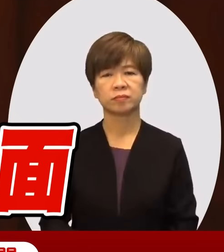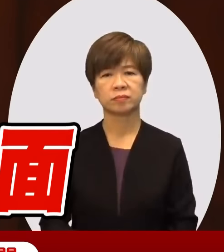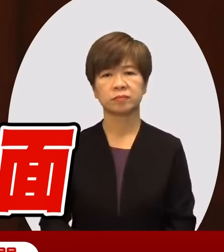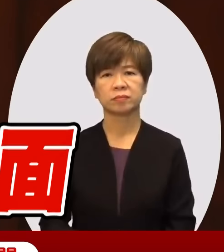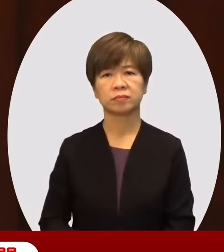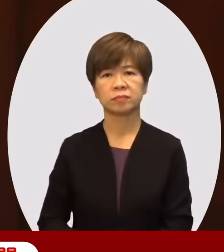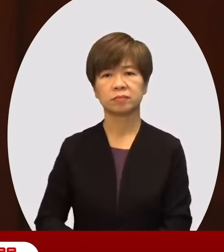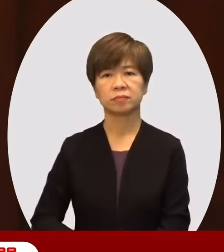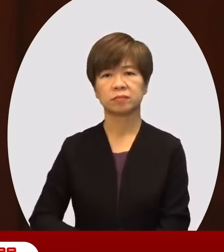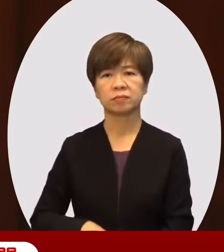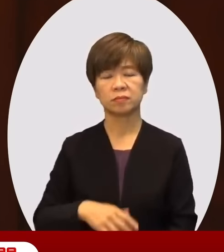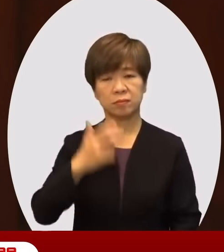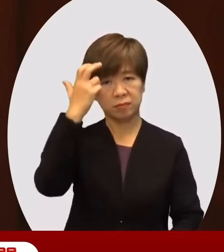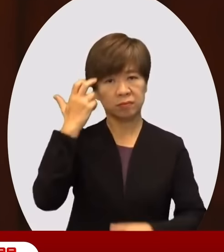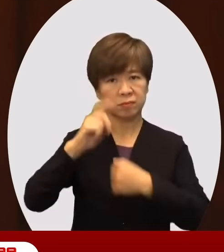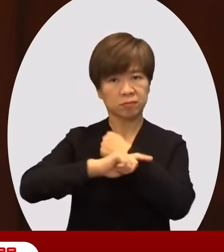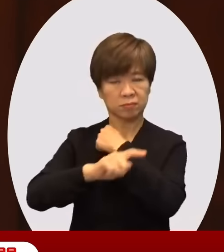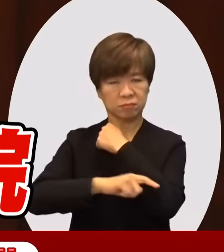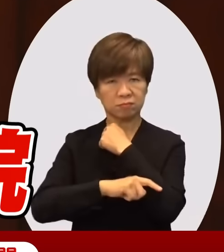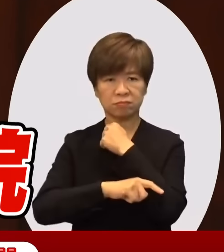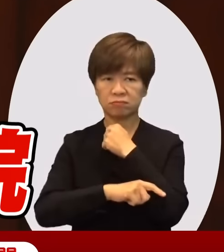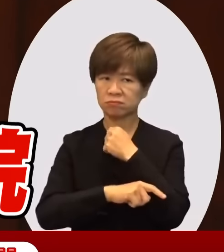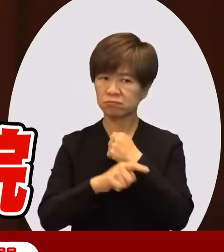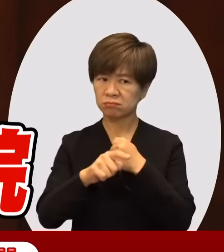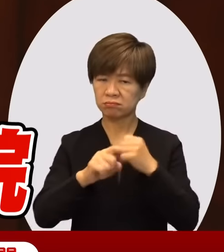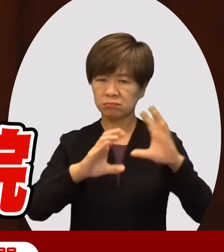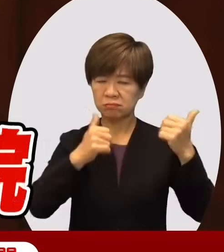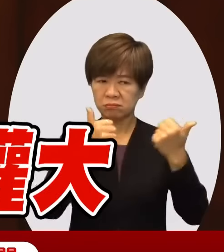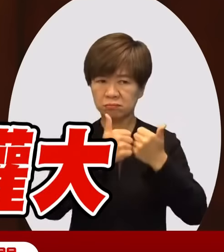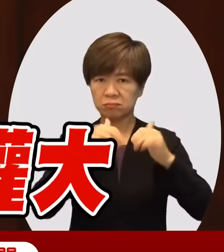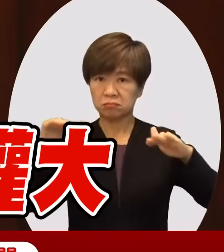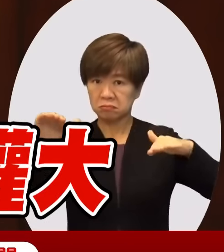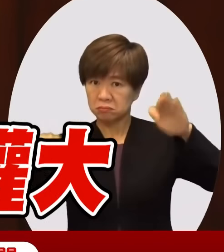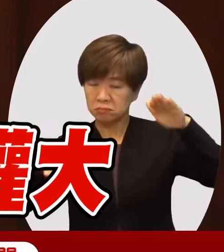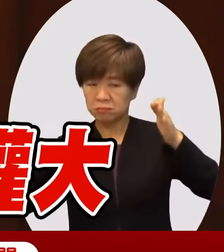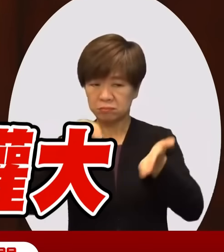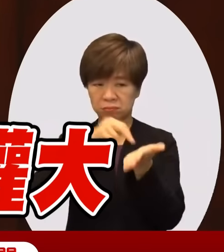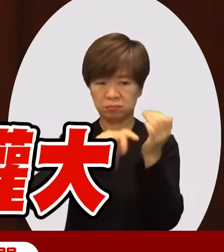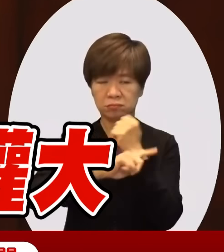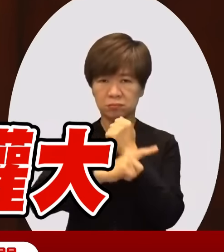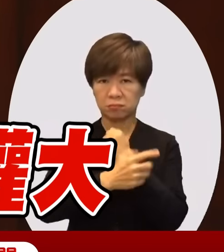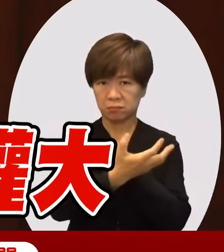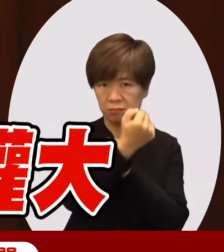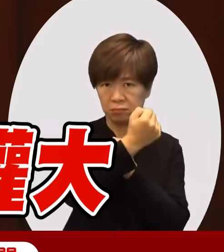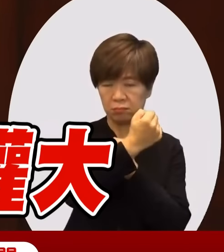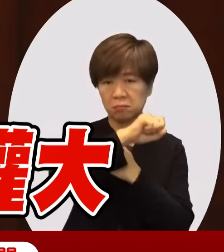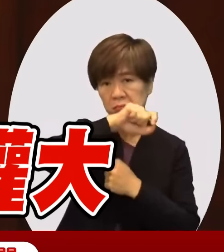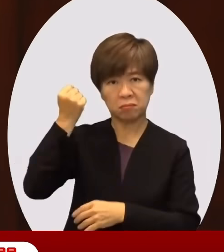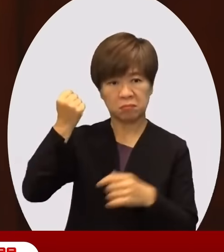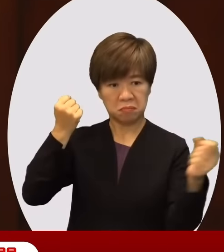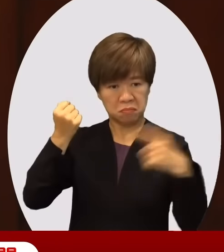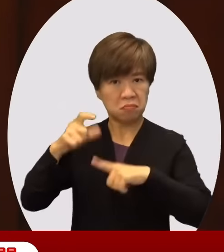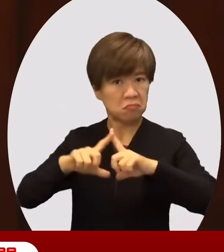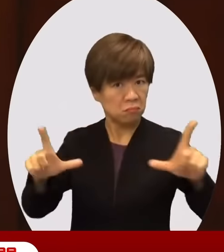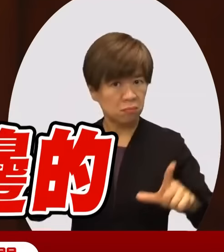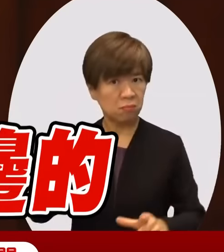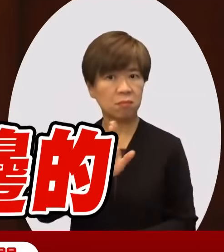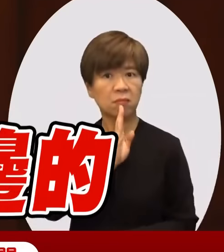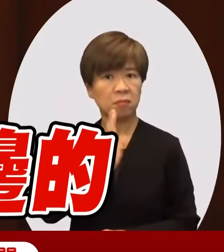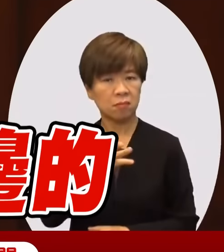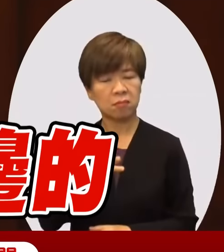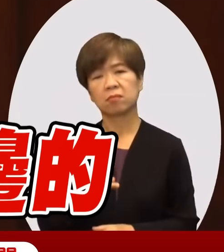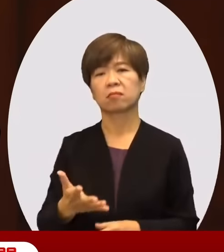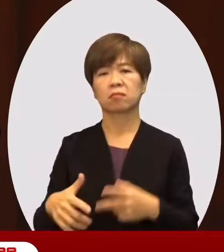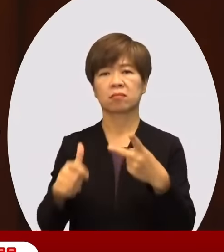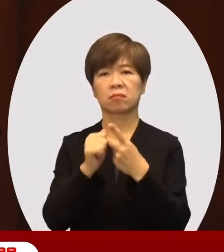们的宪法里面有所谓的国会优位，也就是国立法院立法权比那个行政权大。第二个，那宪法